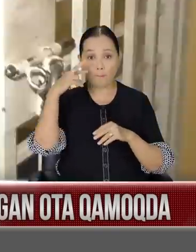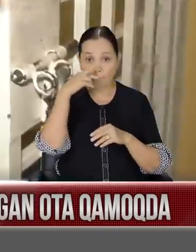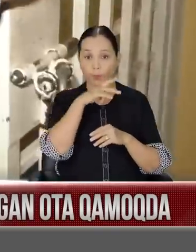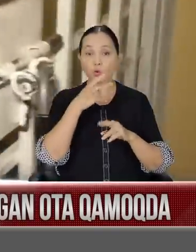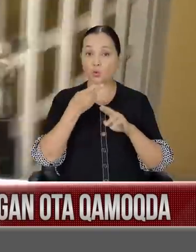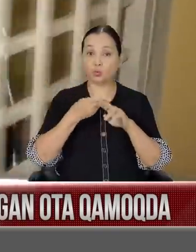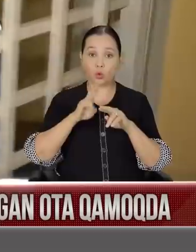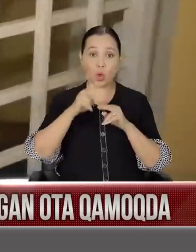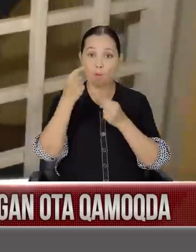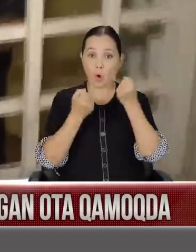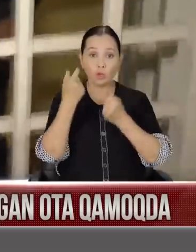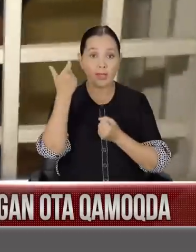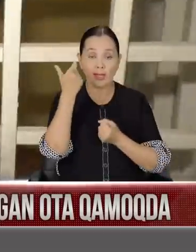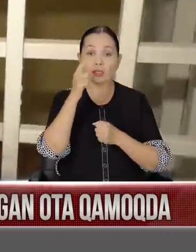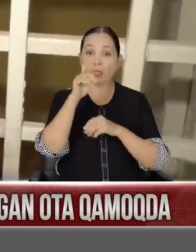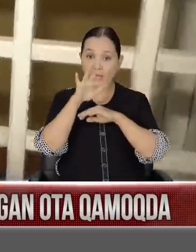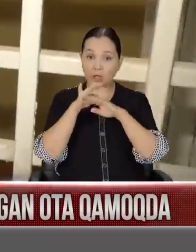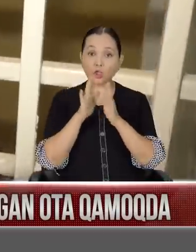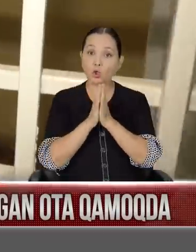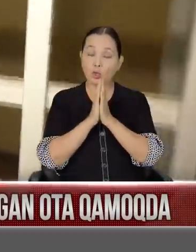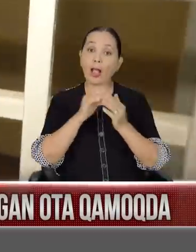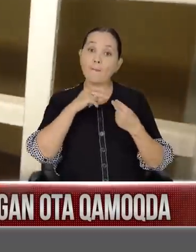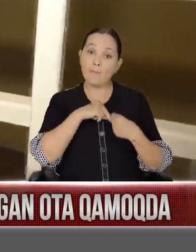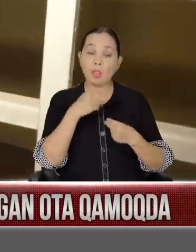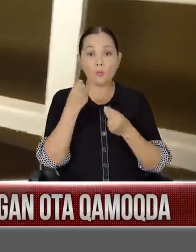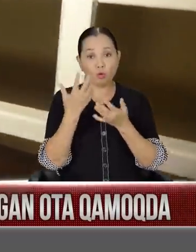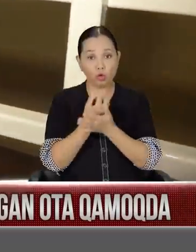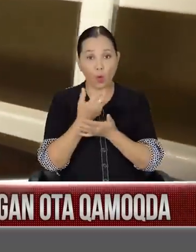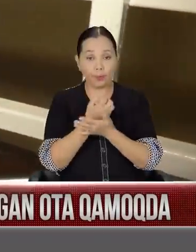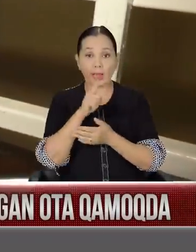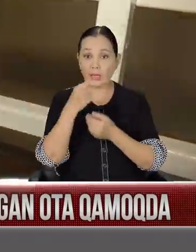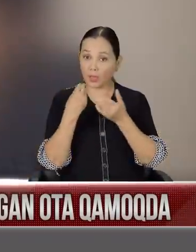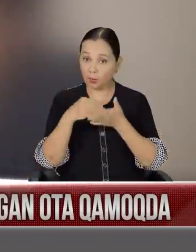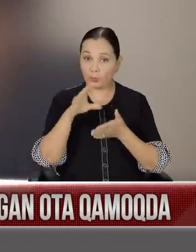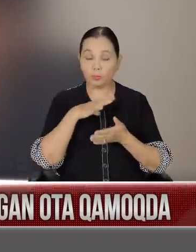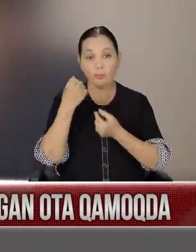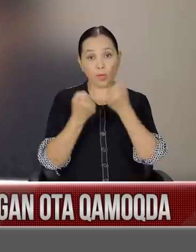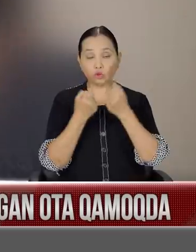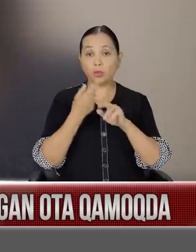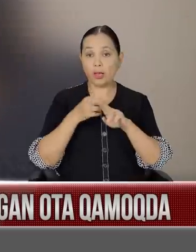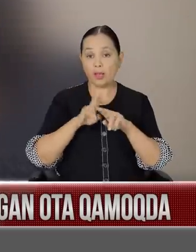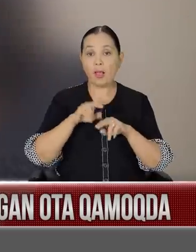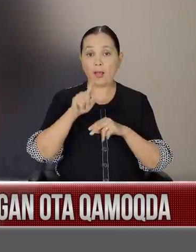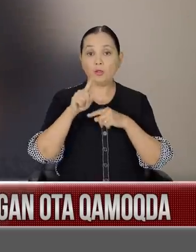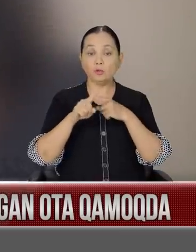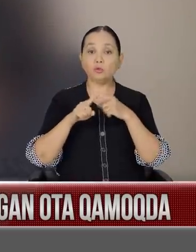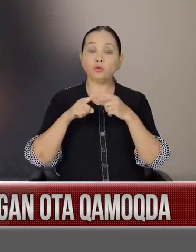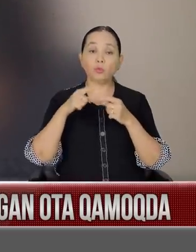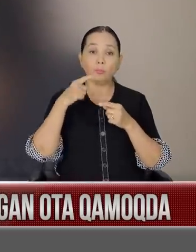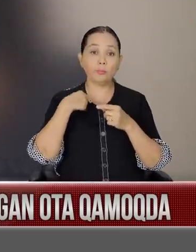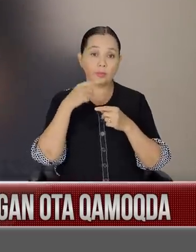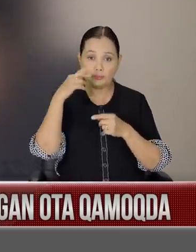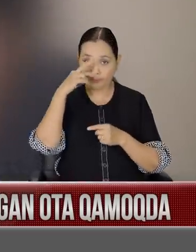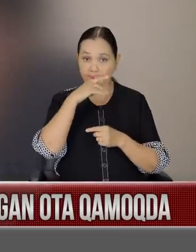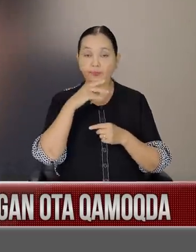O'sha mashin egasidan ham kechirim so'rayman. Bu odam ham mehnat qilib topgan mashinasi halol nimasi edi. Men ham shu narsaga bilmay qo'l urib